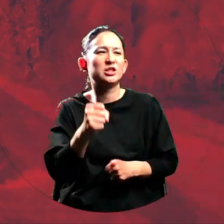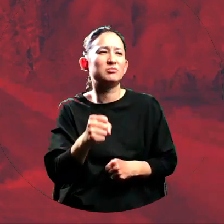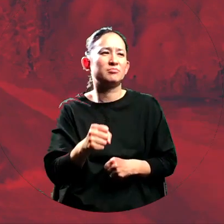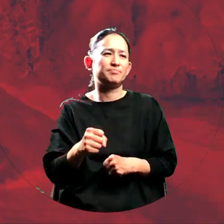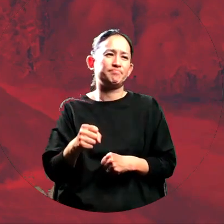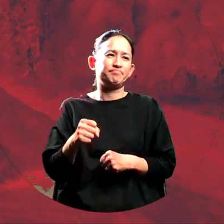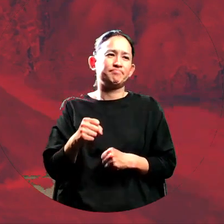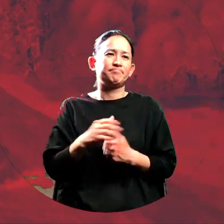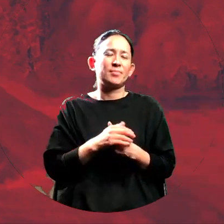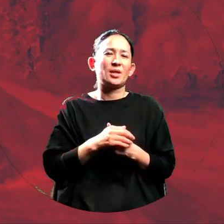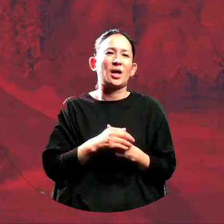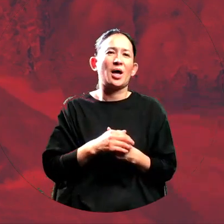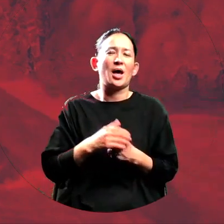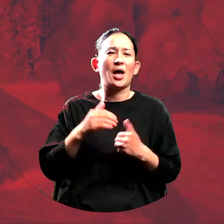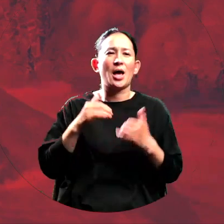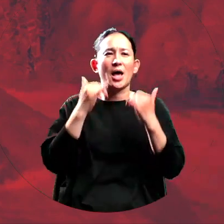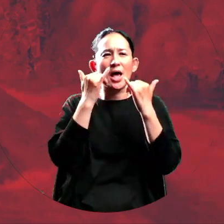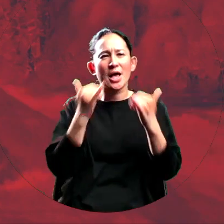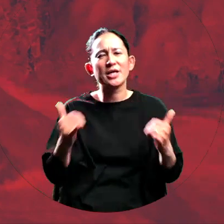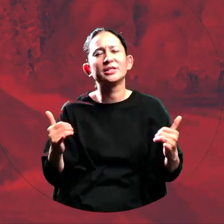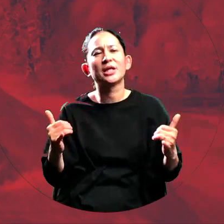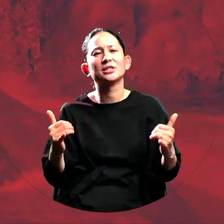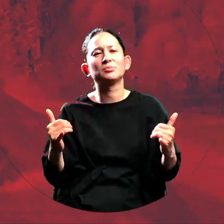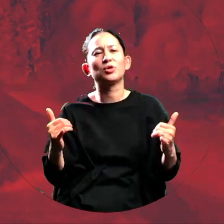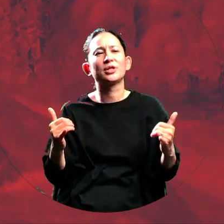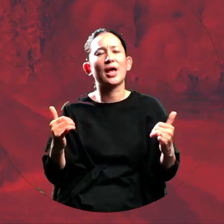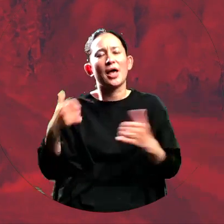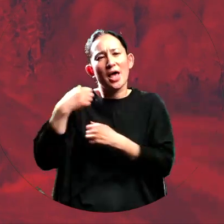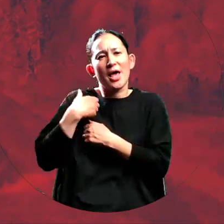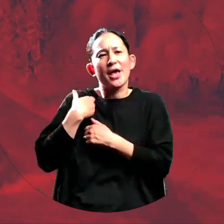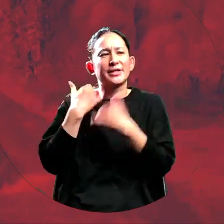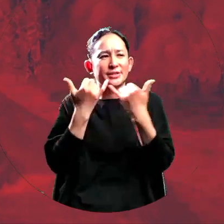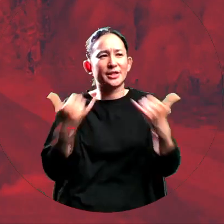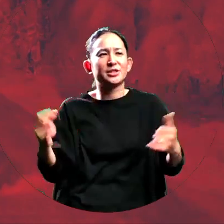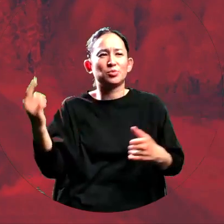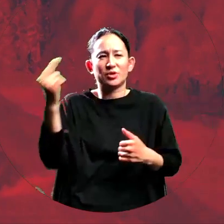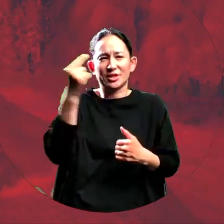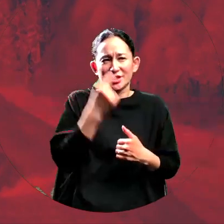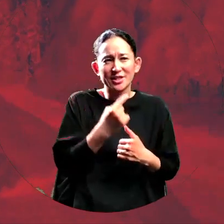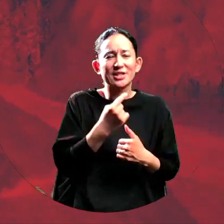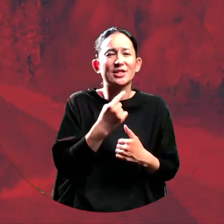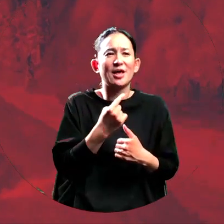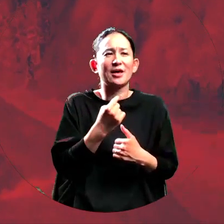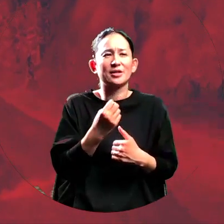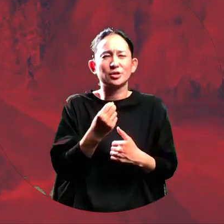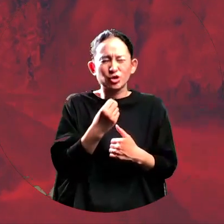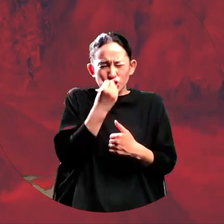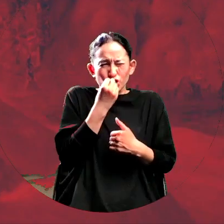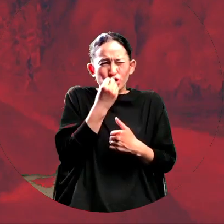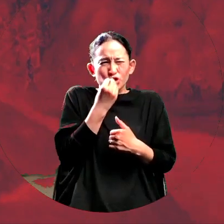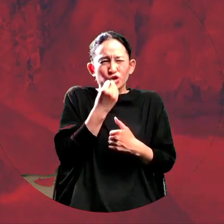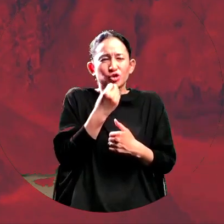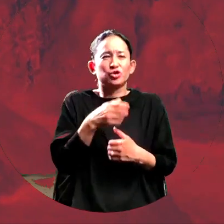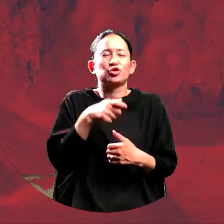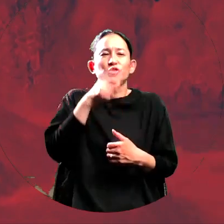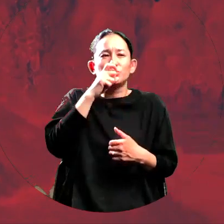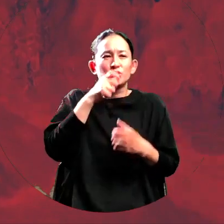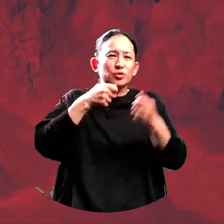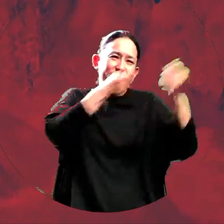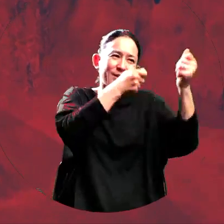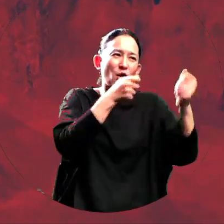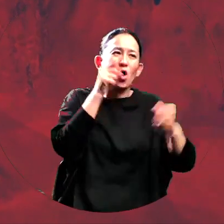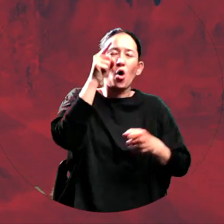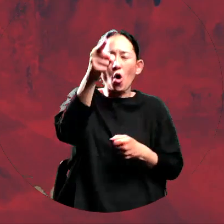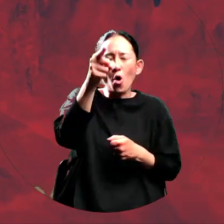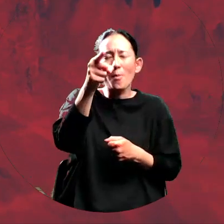差し出し、お前がユダヤ人の王なら自分を救ってみろと言って、イエスをあざけた。 Let's read